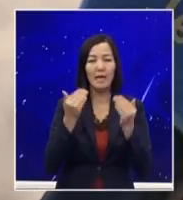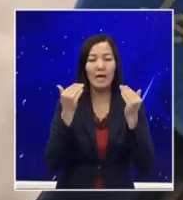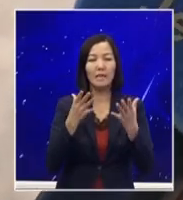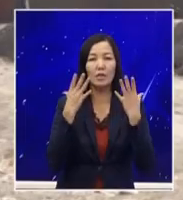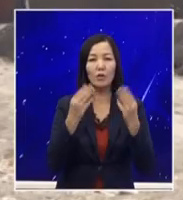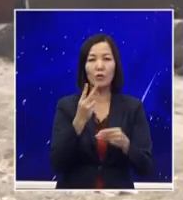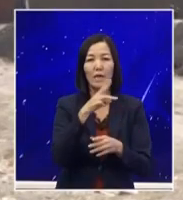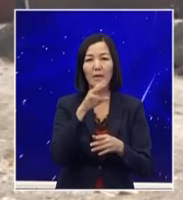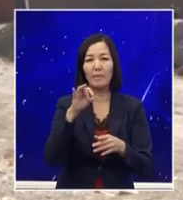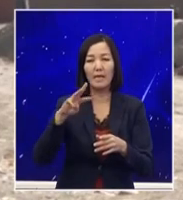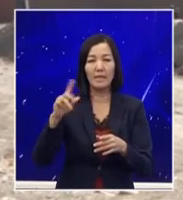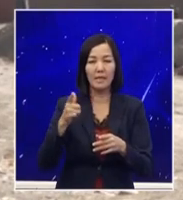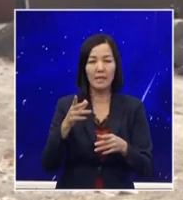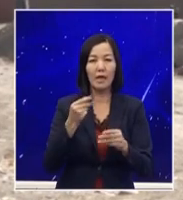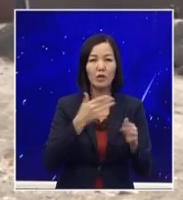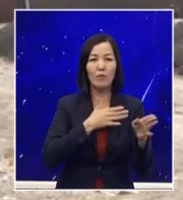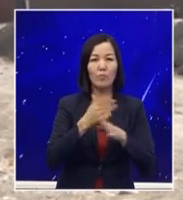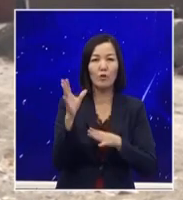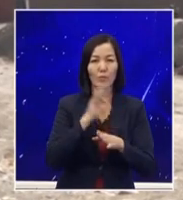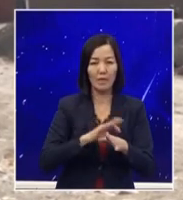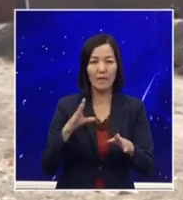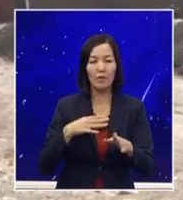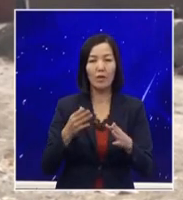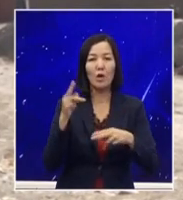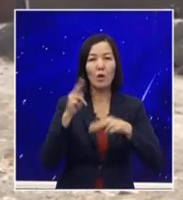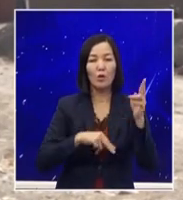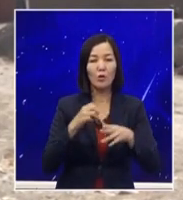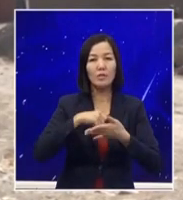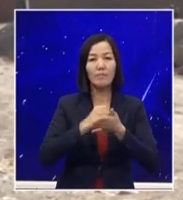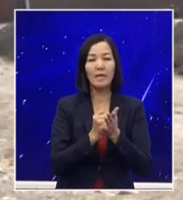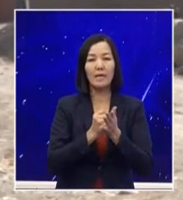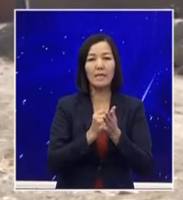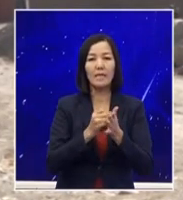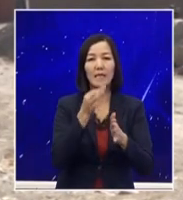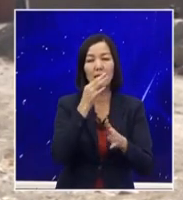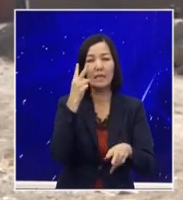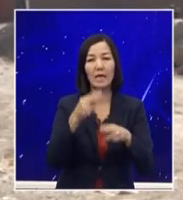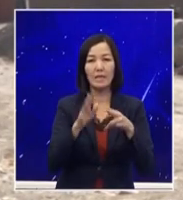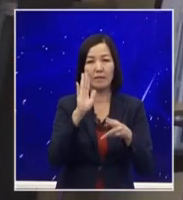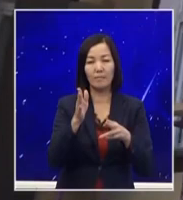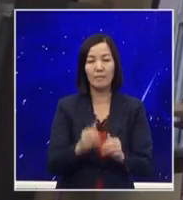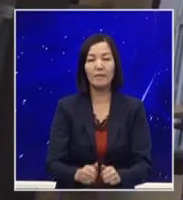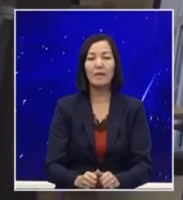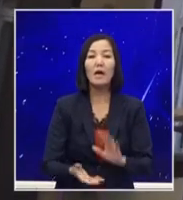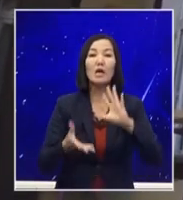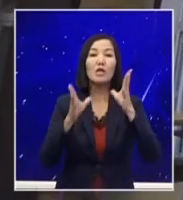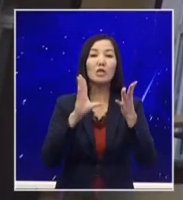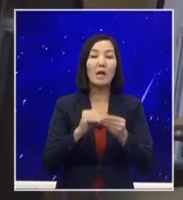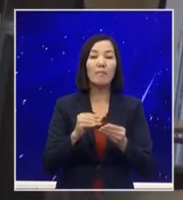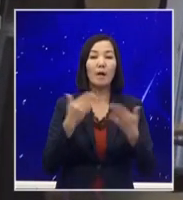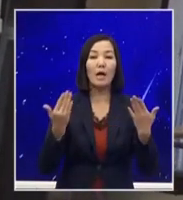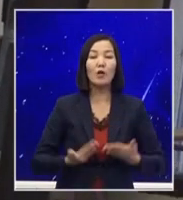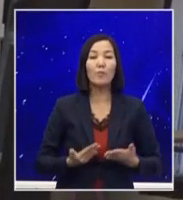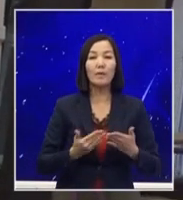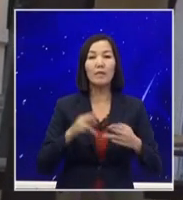Қазіргі уақытта 2 миллиардтан астам қаражат бөлініп игерілуде. Біз құрылысты бекітілген кестеден бұрын орындап жатырмыз. Жалпы аудандағы әлеуметтік